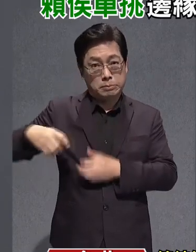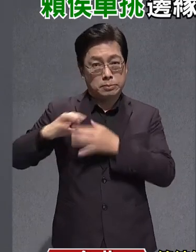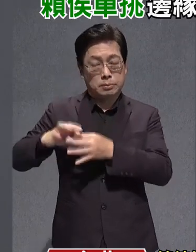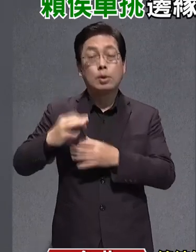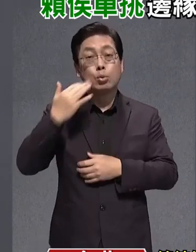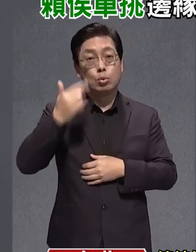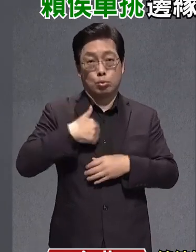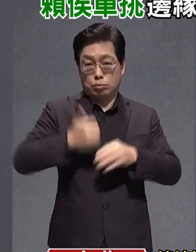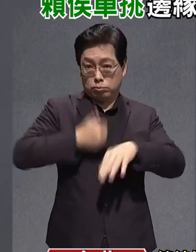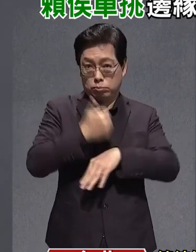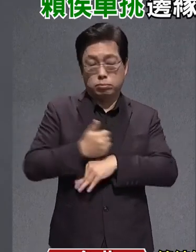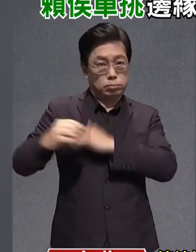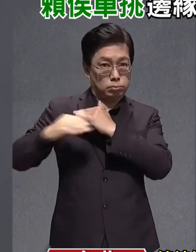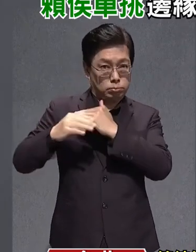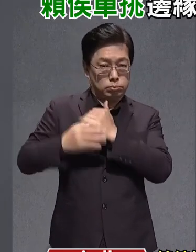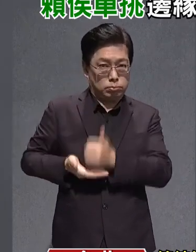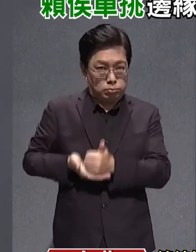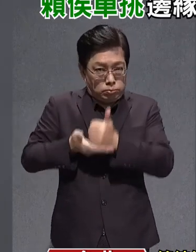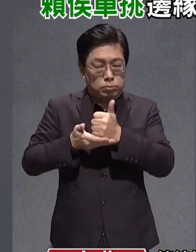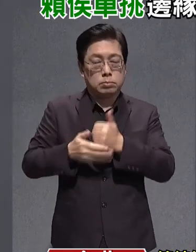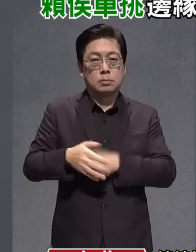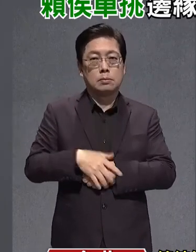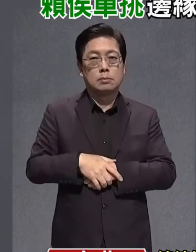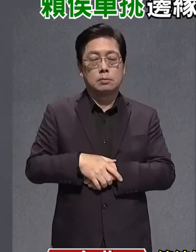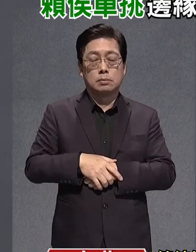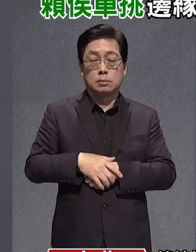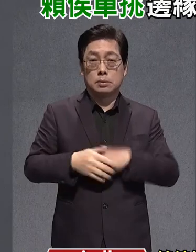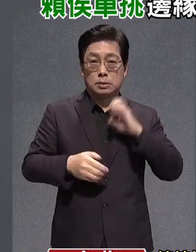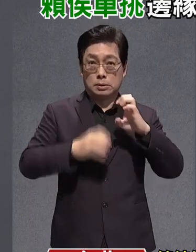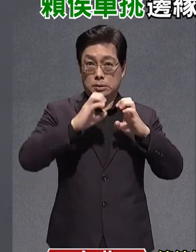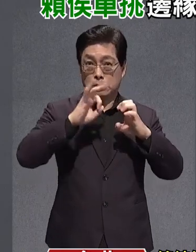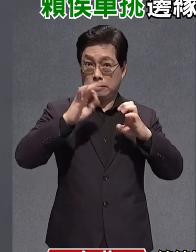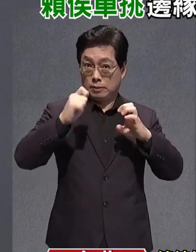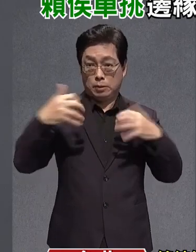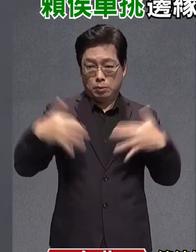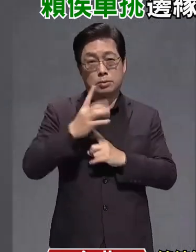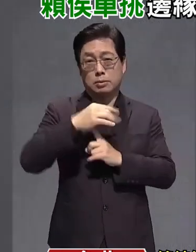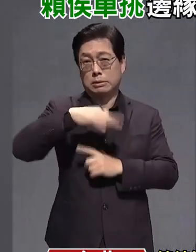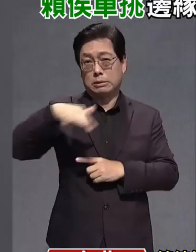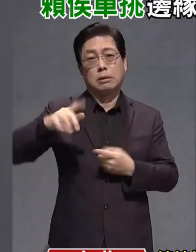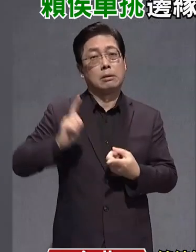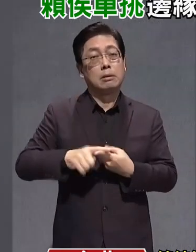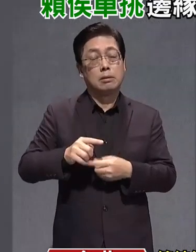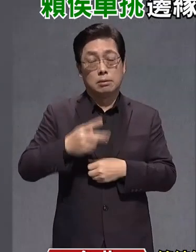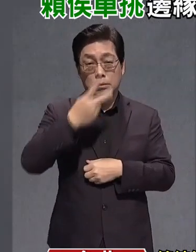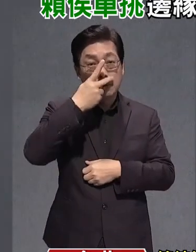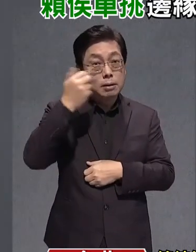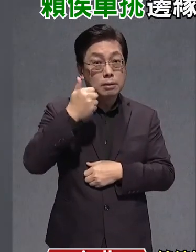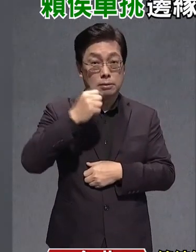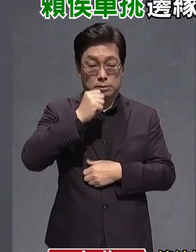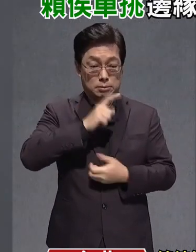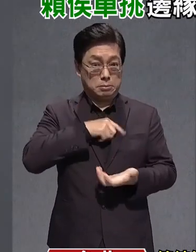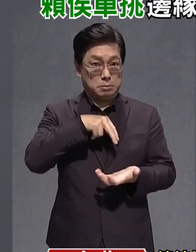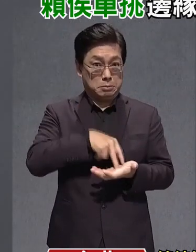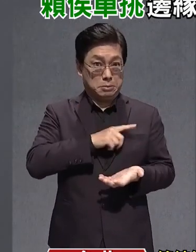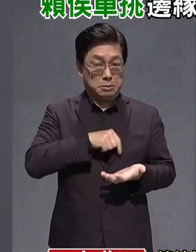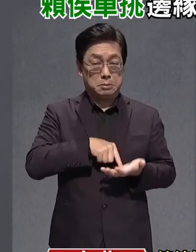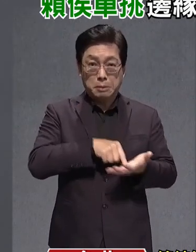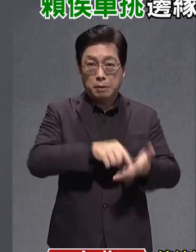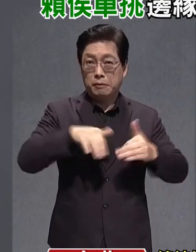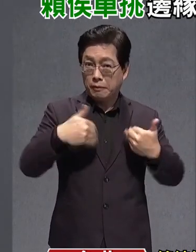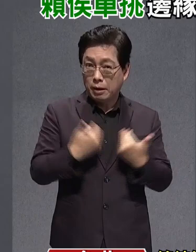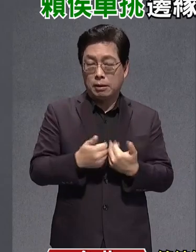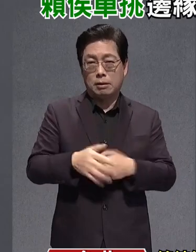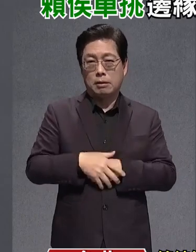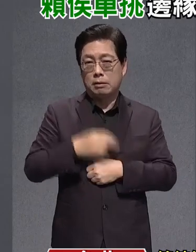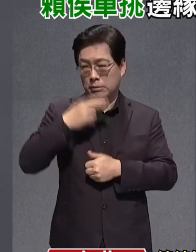这总统。平等、尊严、友善底下，一块问题，尽速协商。赖先生，你讲的台独主张，却是两